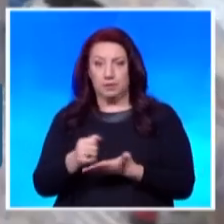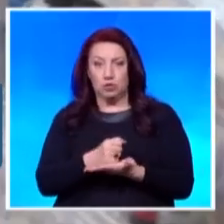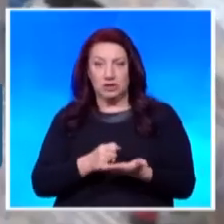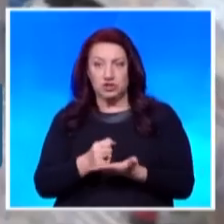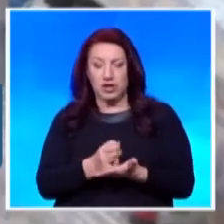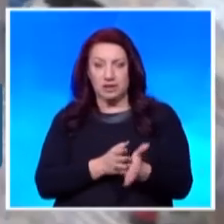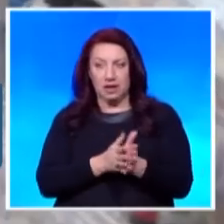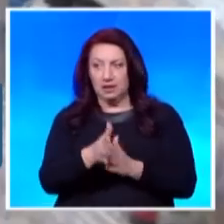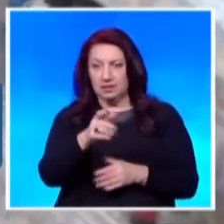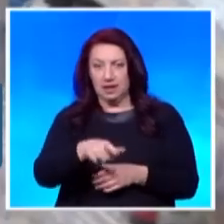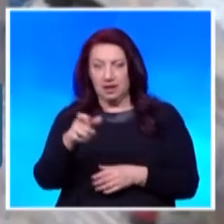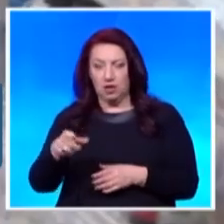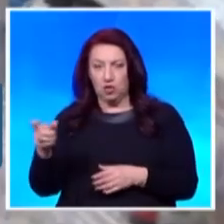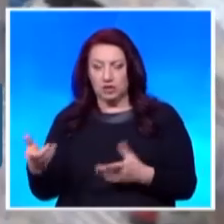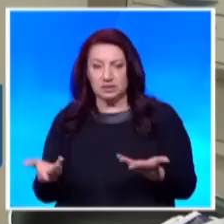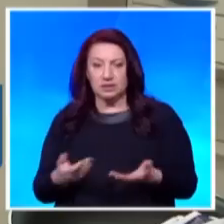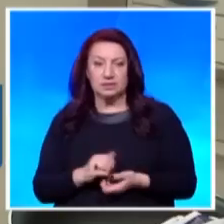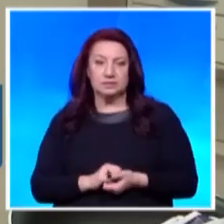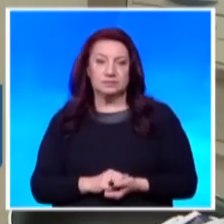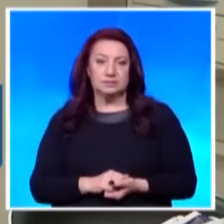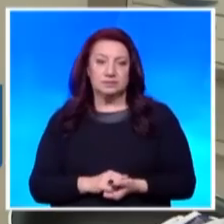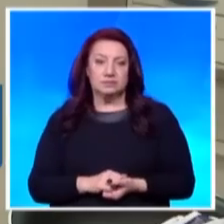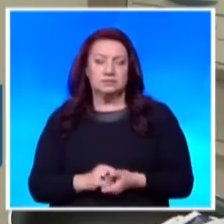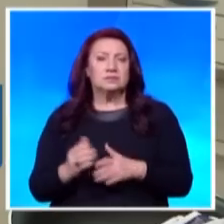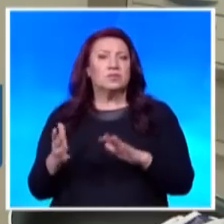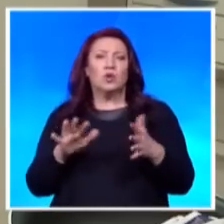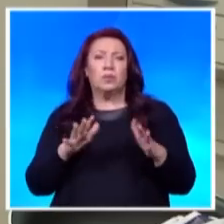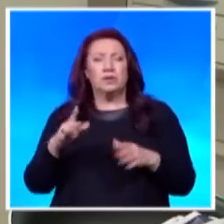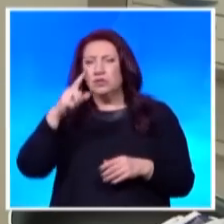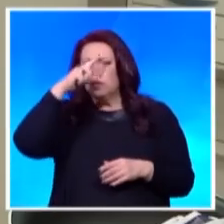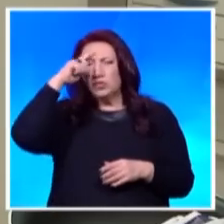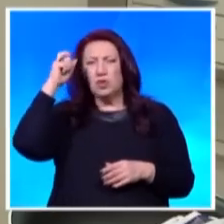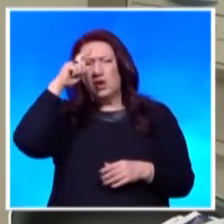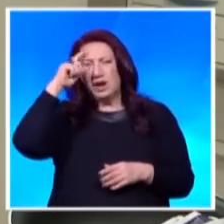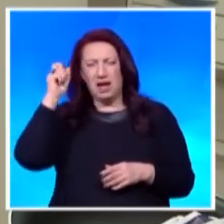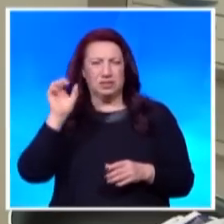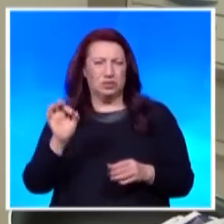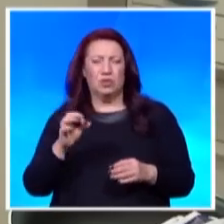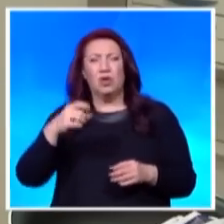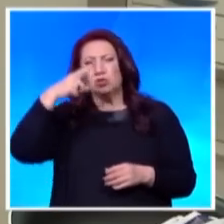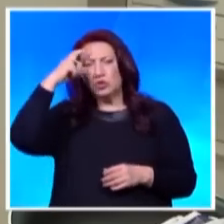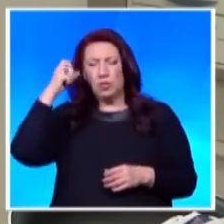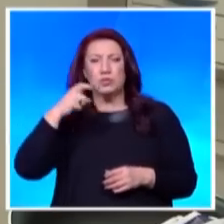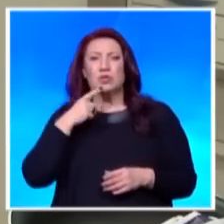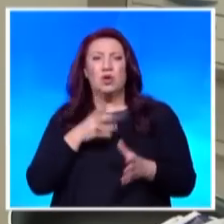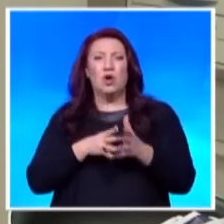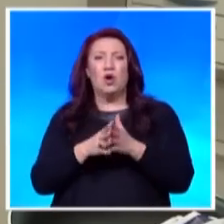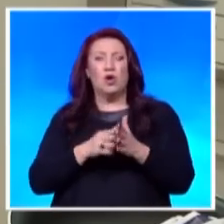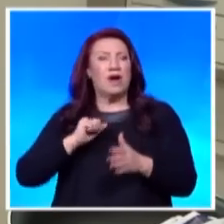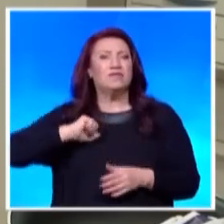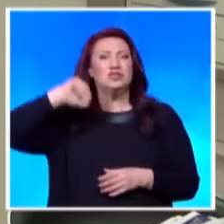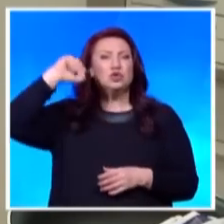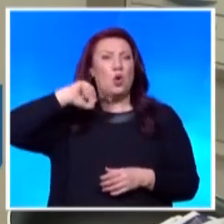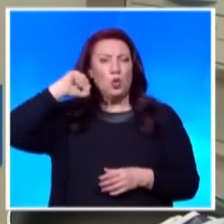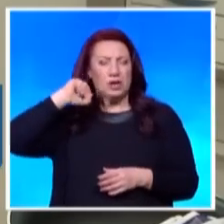пътя на пациента до лекарствените продукти. Обикновено лятото, когато е топло, хипертониците имат нужда от по-малки дози и